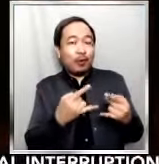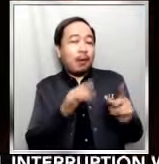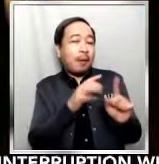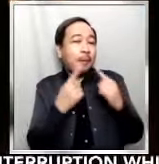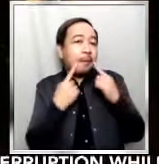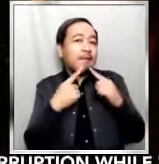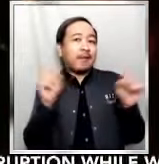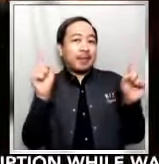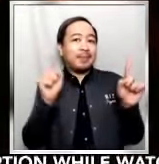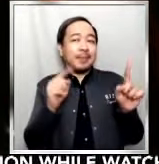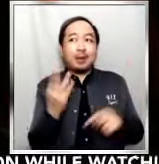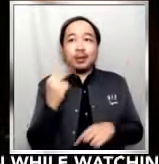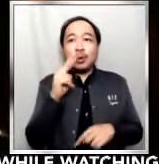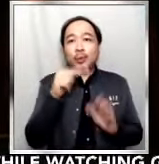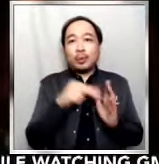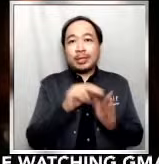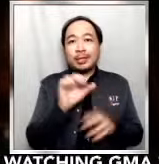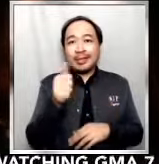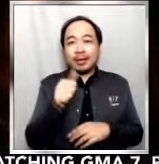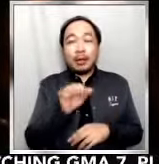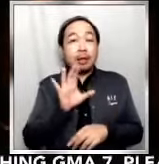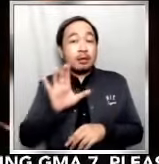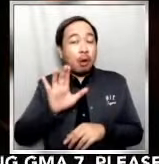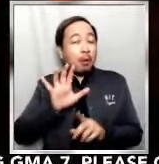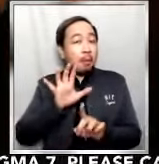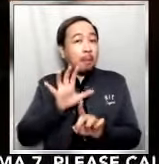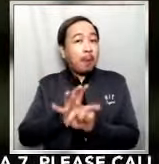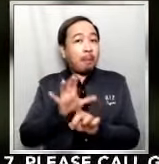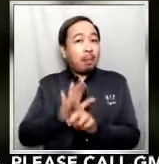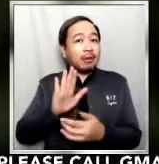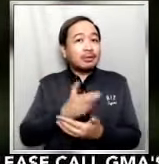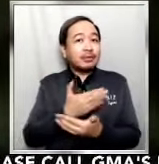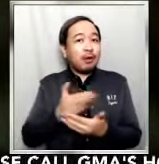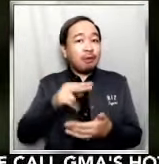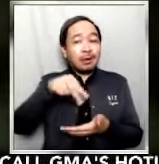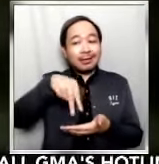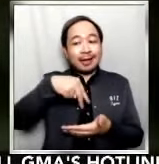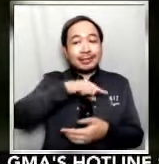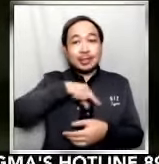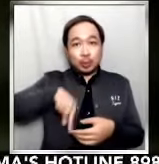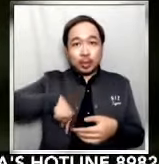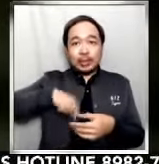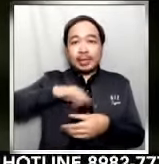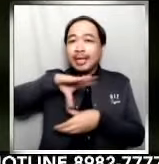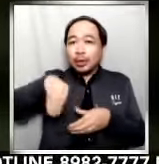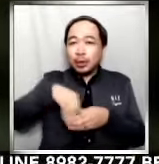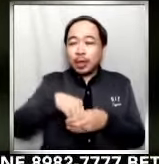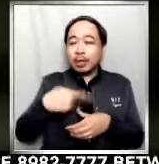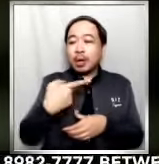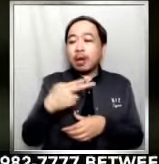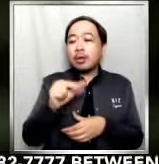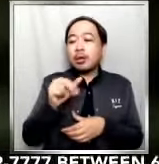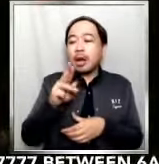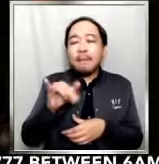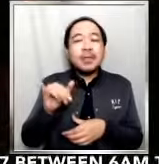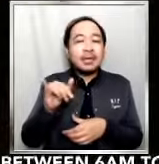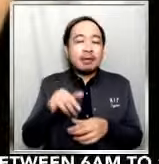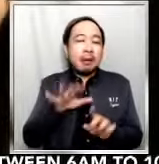At ang kanilang massive hit na Dancing Queen ay napasama sa Grammy Hall of Fame noong